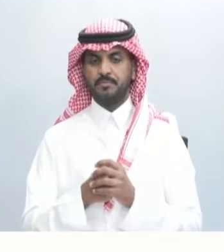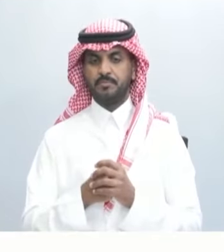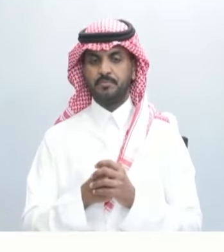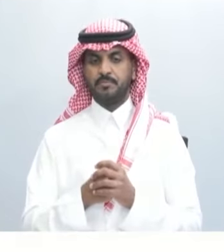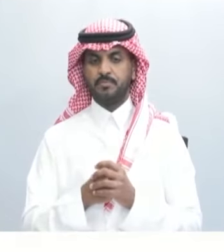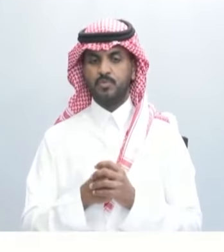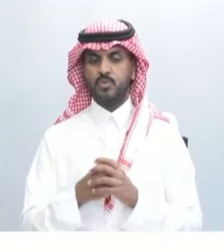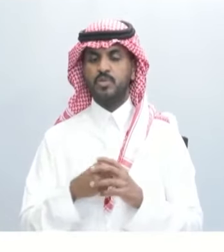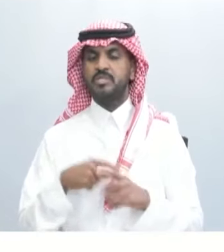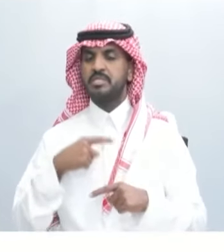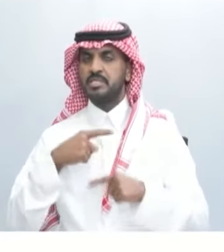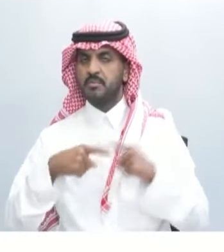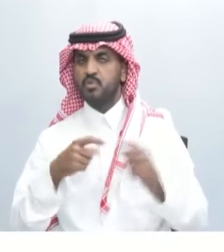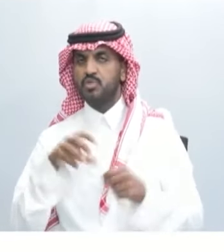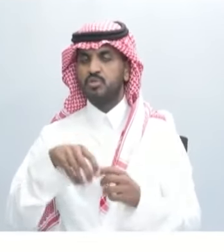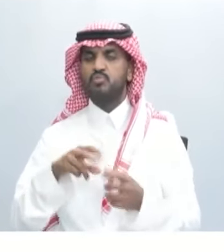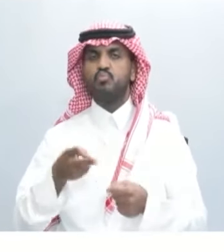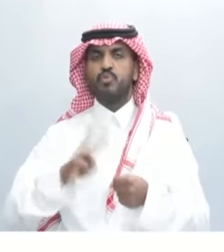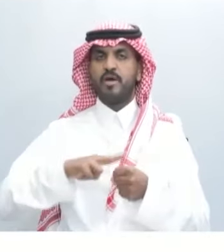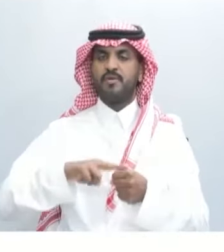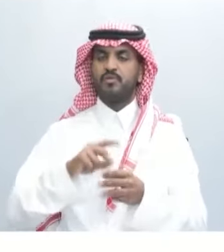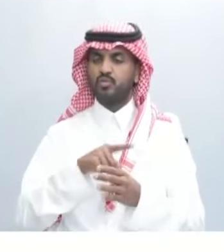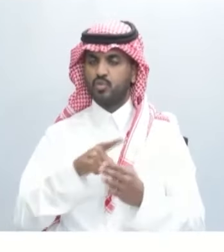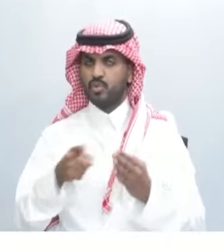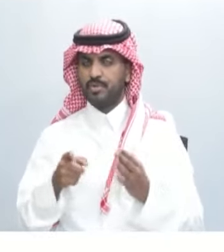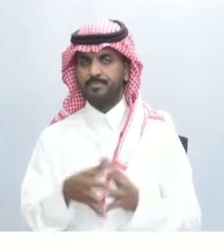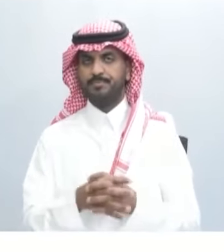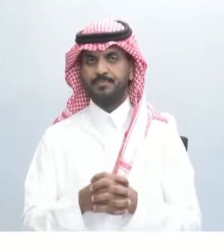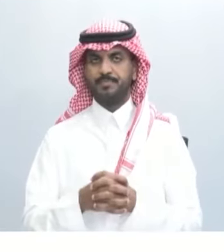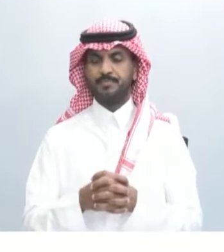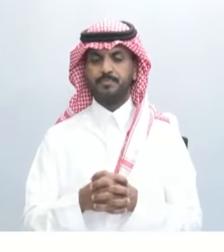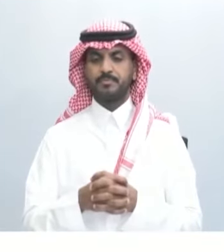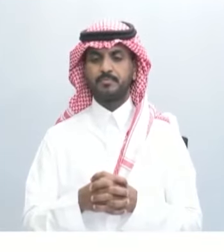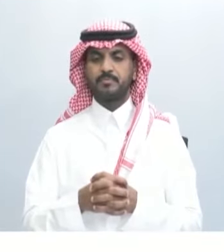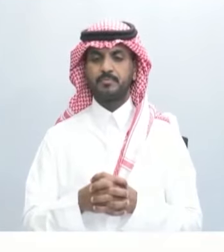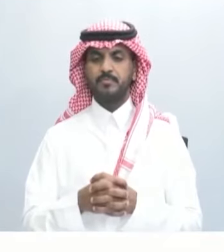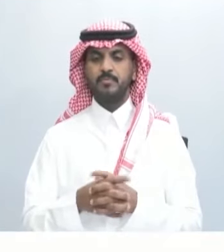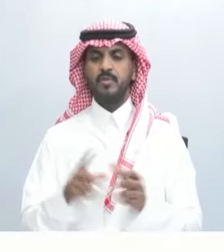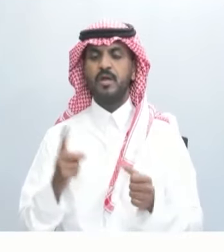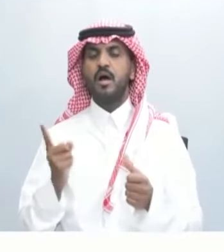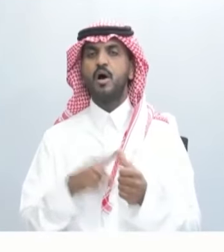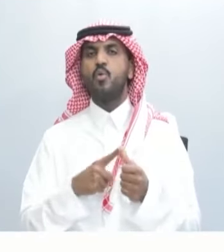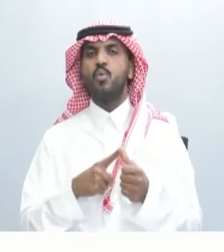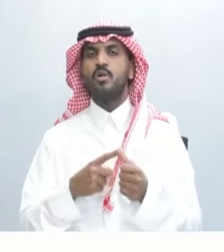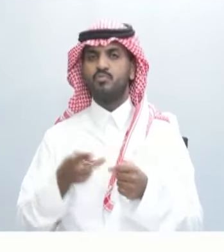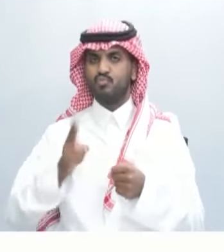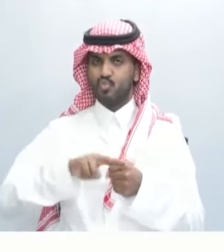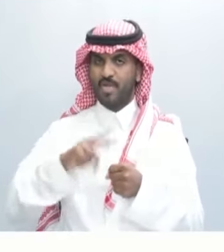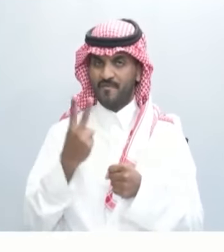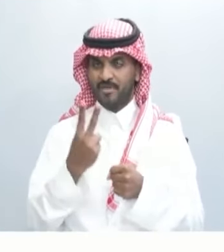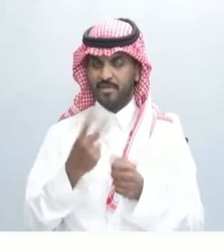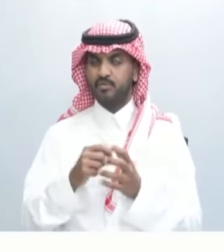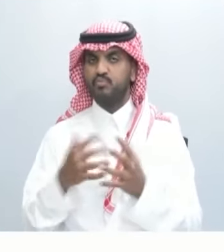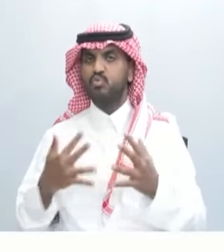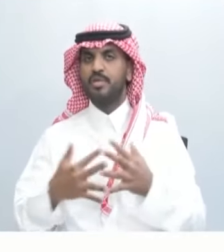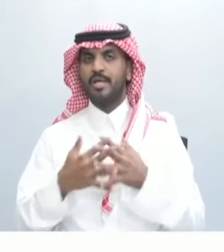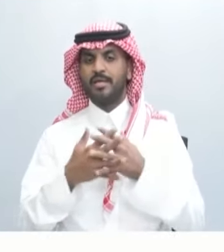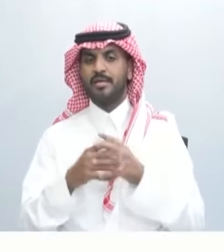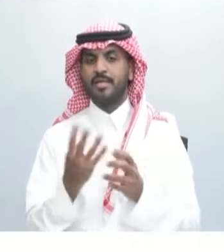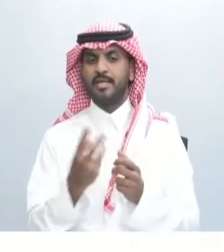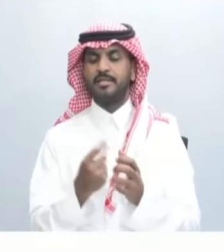ونستطيع ان نستمر ونوجد مضاعفات اخرى اذا ابنائي وبناتي اول مضاعفين مشتركين للعددين